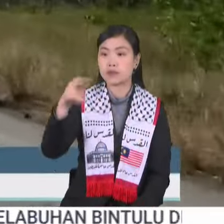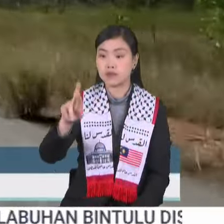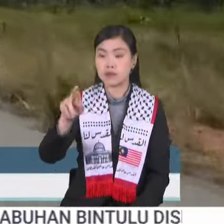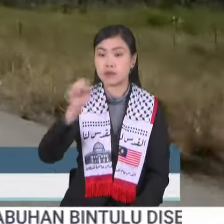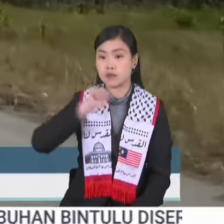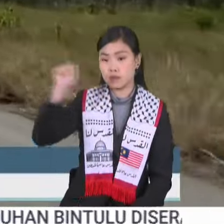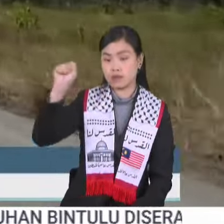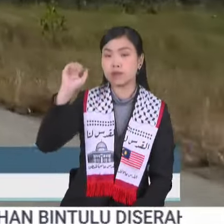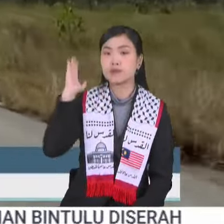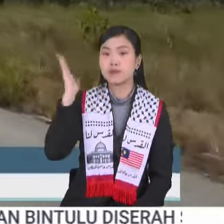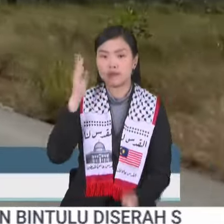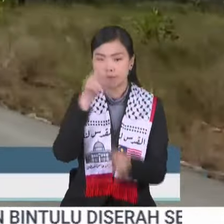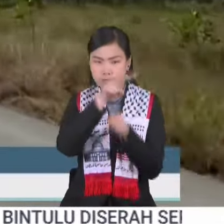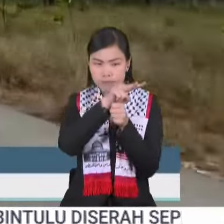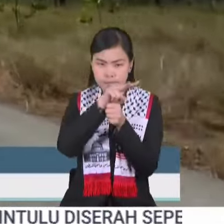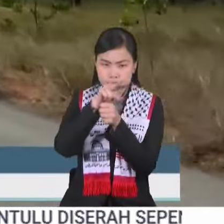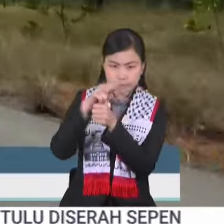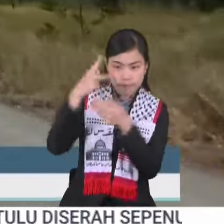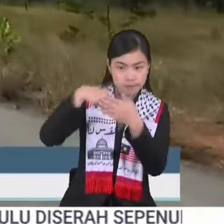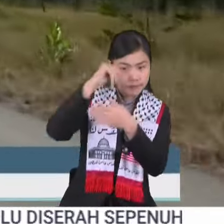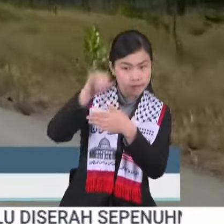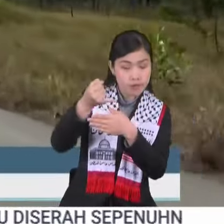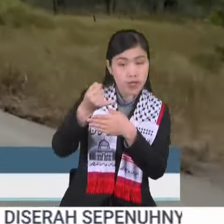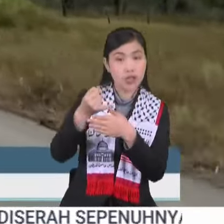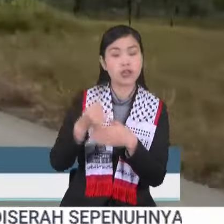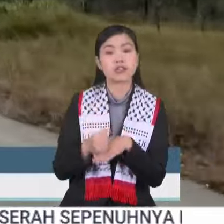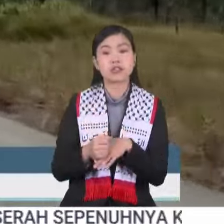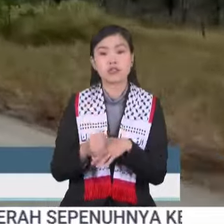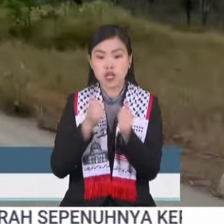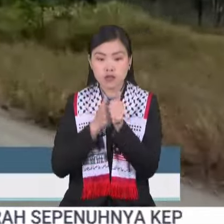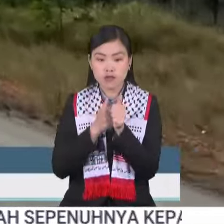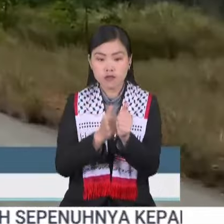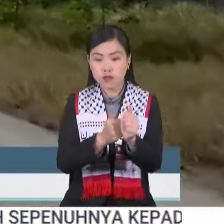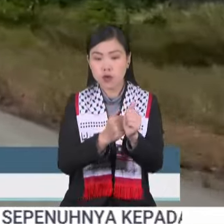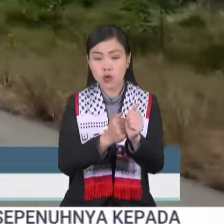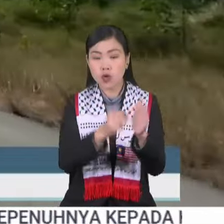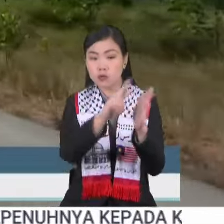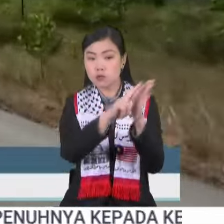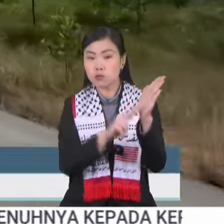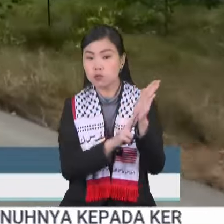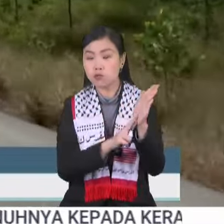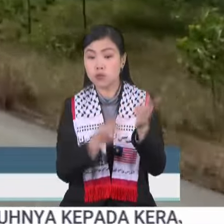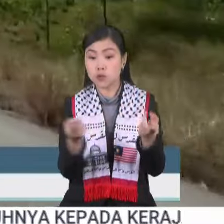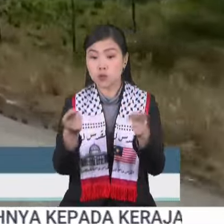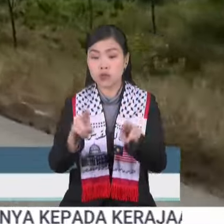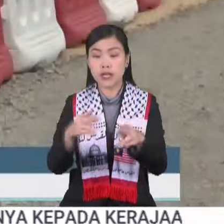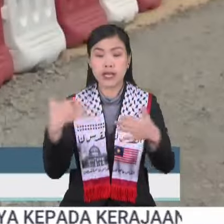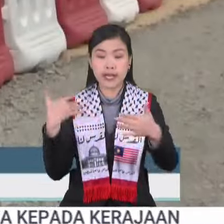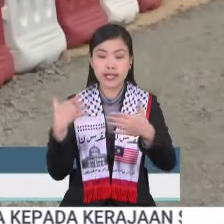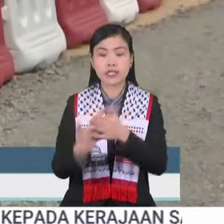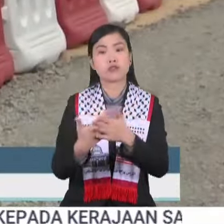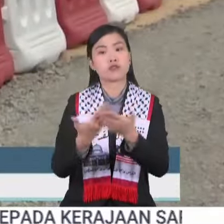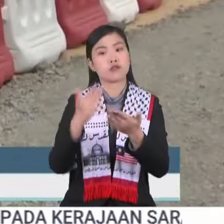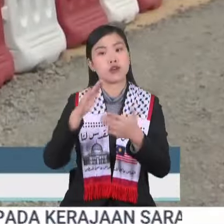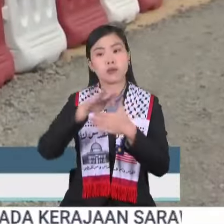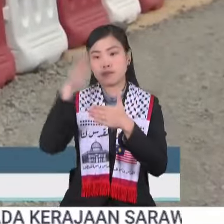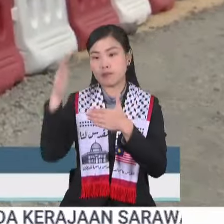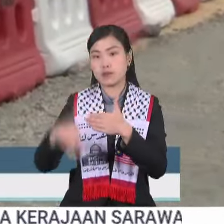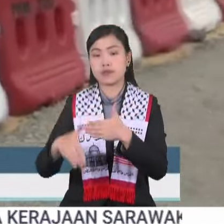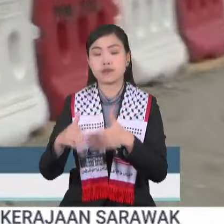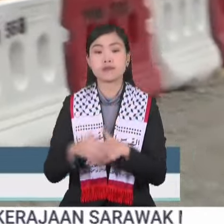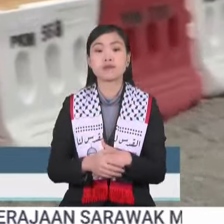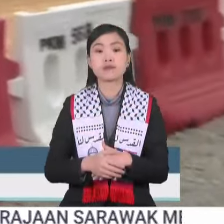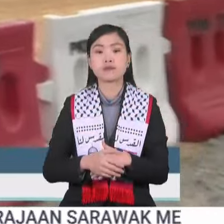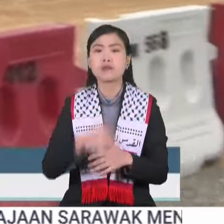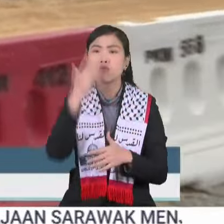berusaha memantau pelaksanaan projek berkenaan mengikut terma-terma kontrak sehingga berjaya disiapkan menurutnya faktor